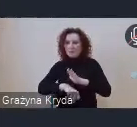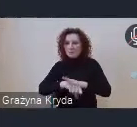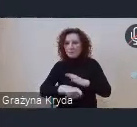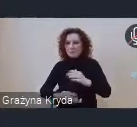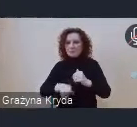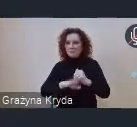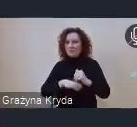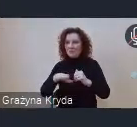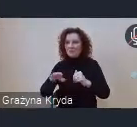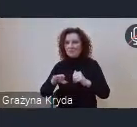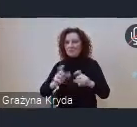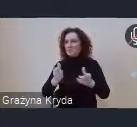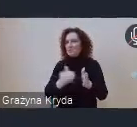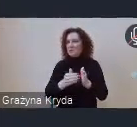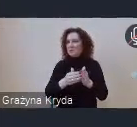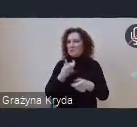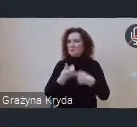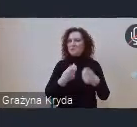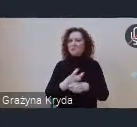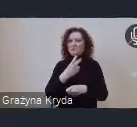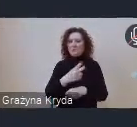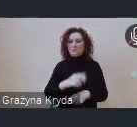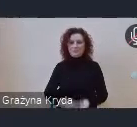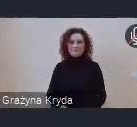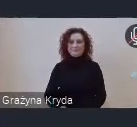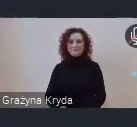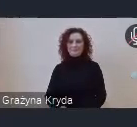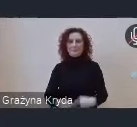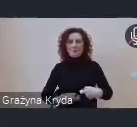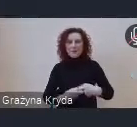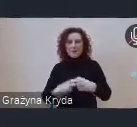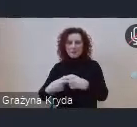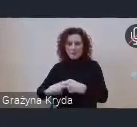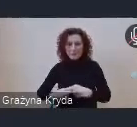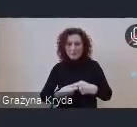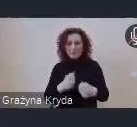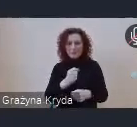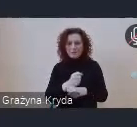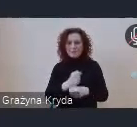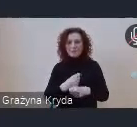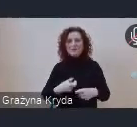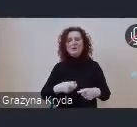co byście mogli co byście musieli robić polecam zatem współpracy z koordynatorami dostępności